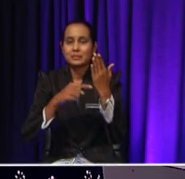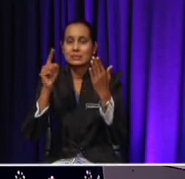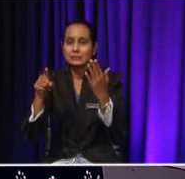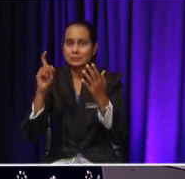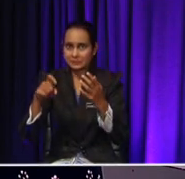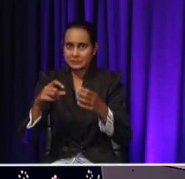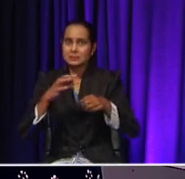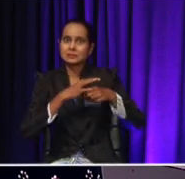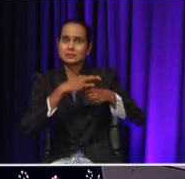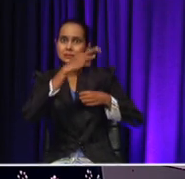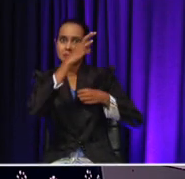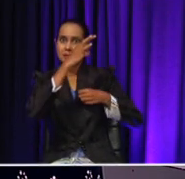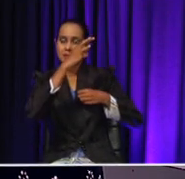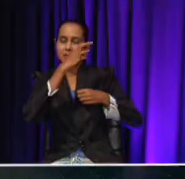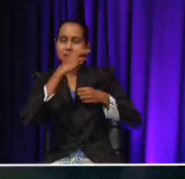bersemangat